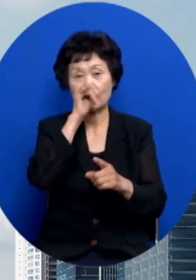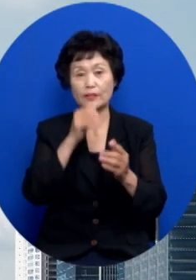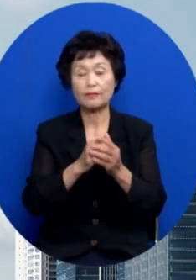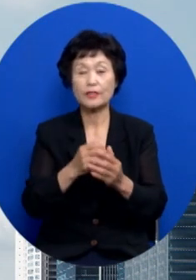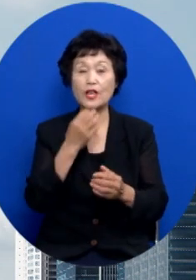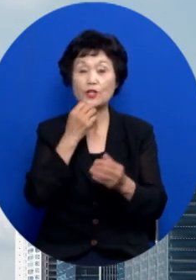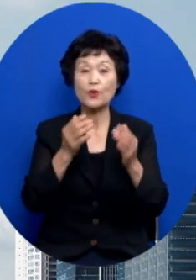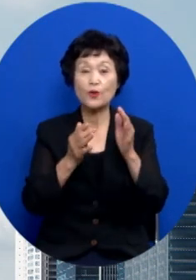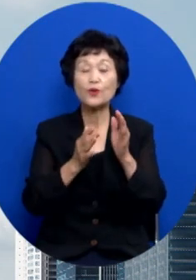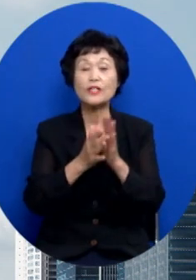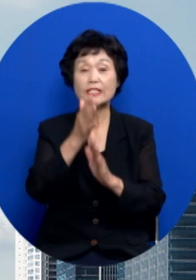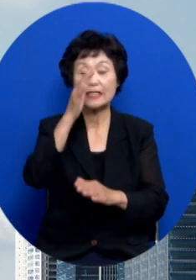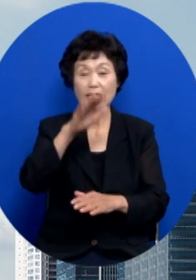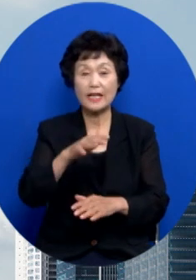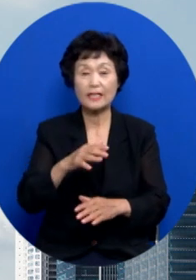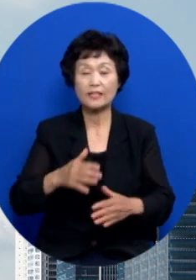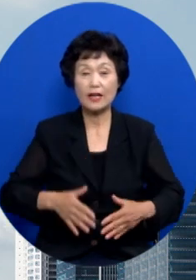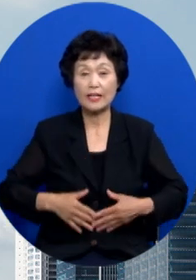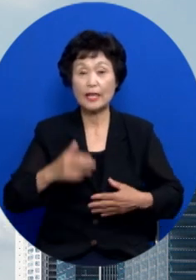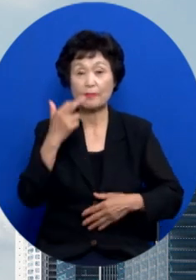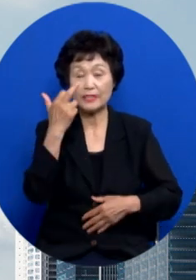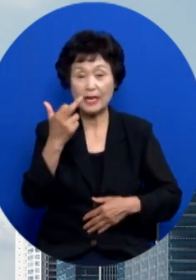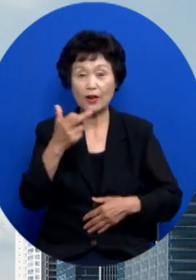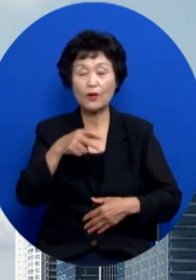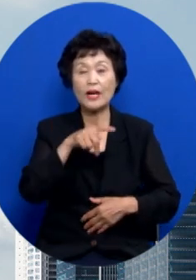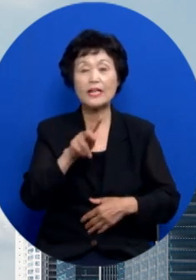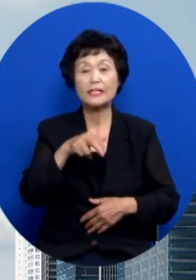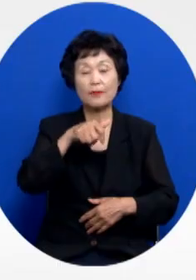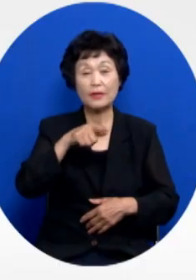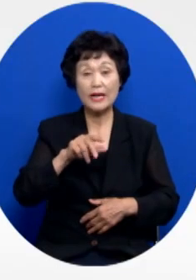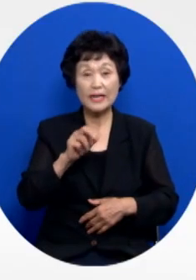서울시가 남산과 삼각산의 고도 제한을 완화했습니다.